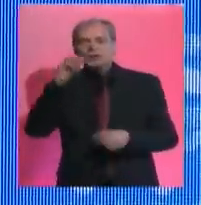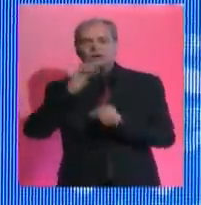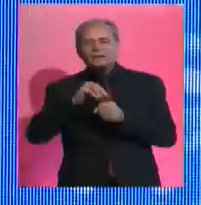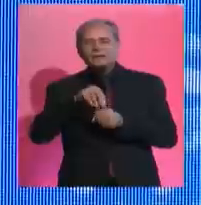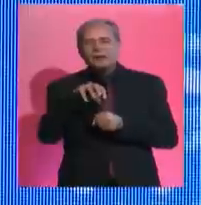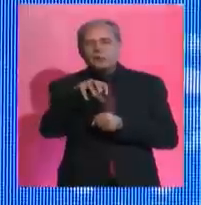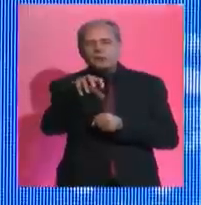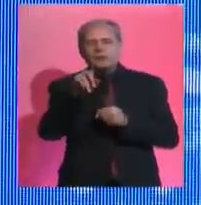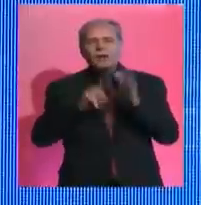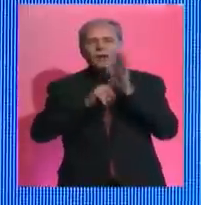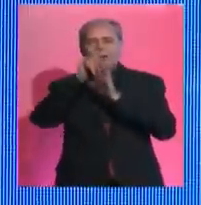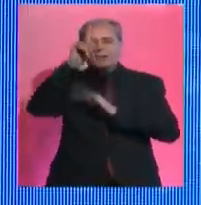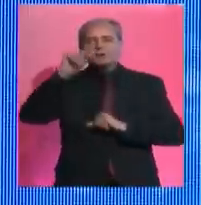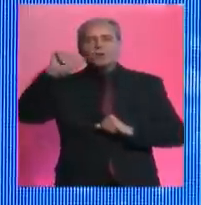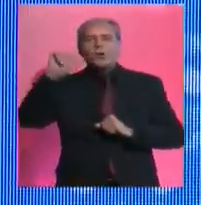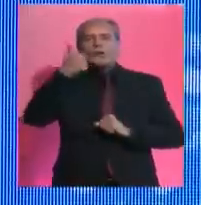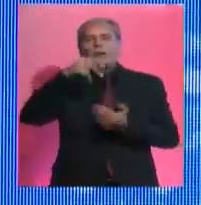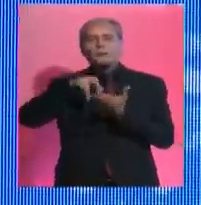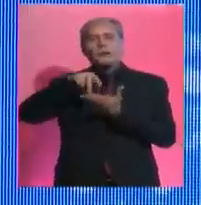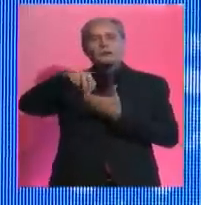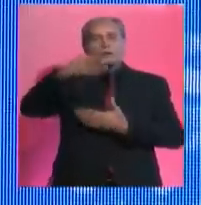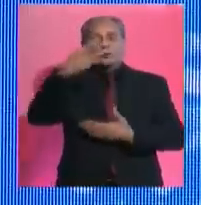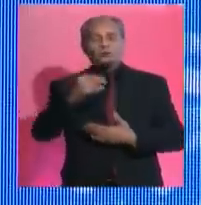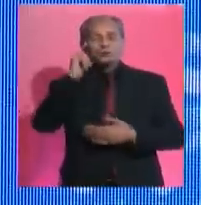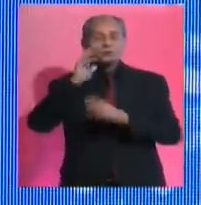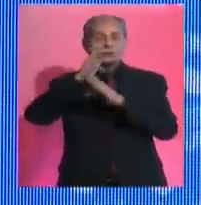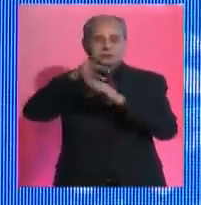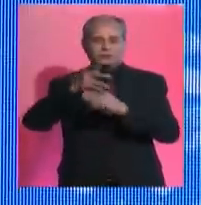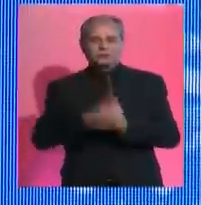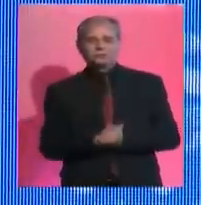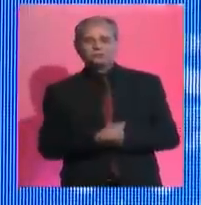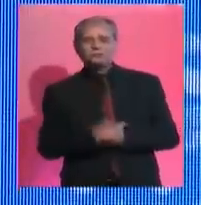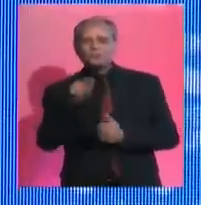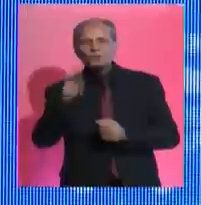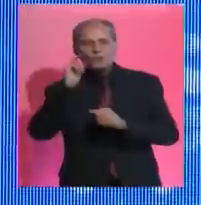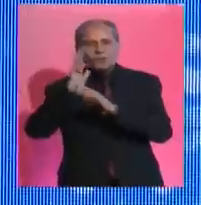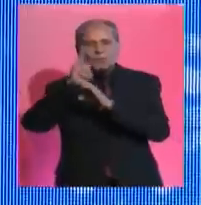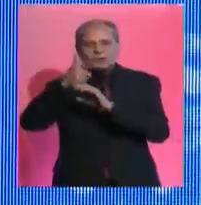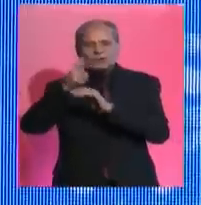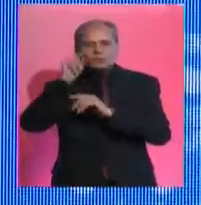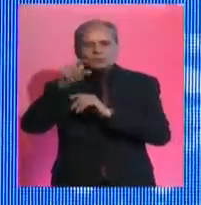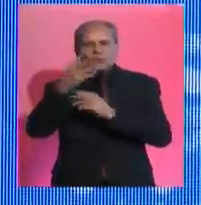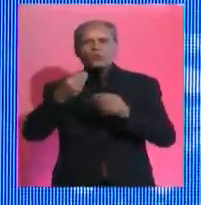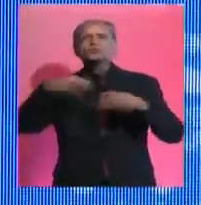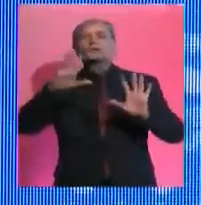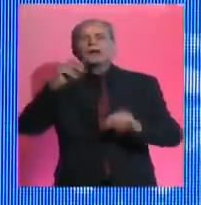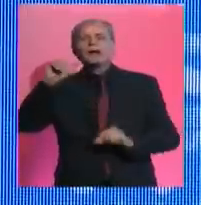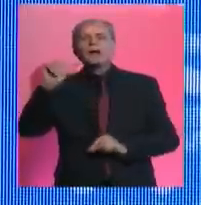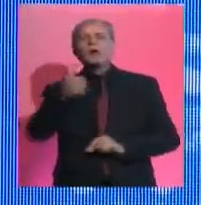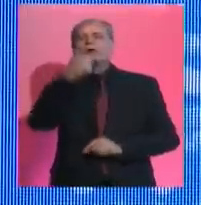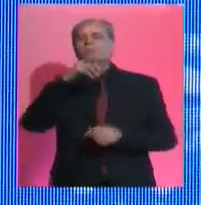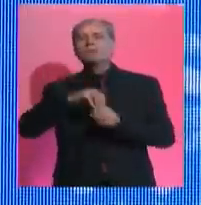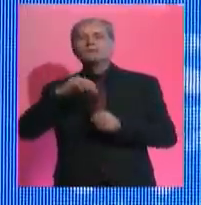geleceği açısından tarihi adımlar atmayı başarmıştır bu başarıları şüphesiz en